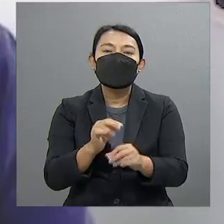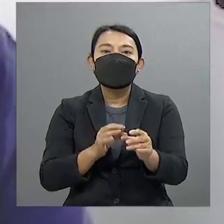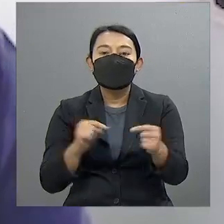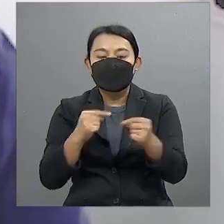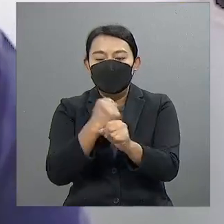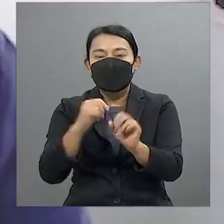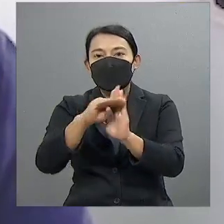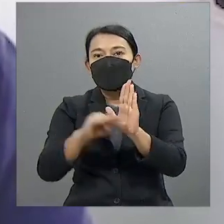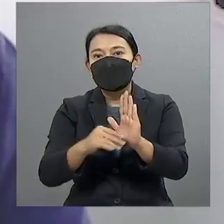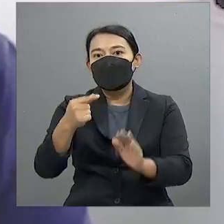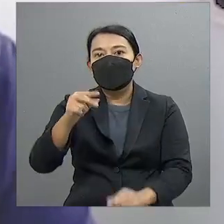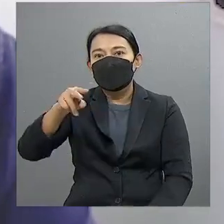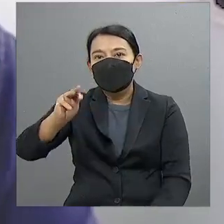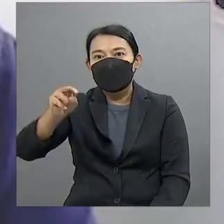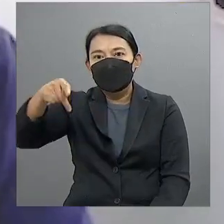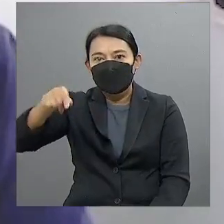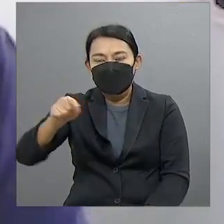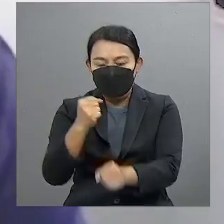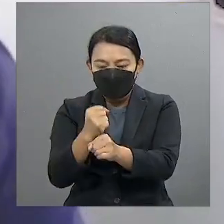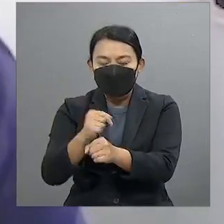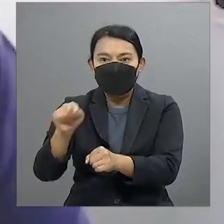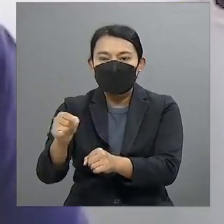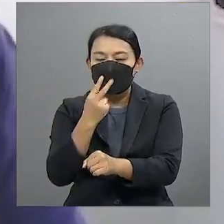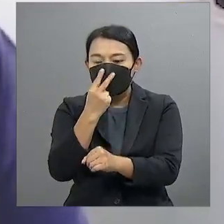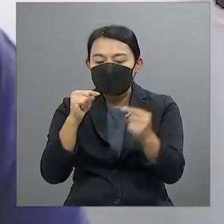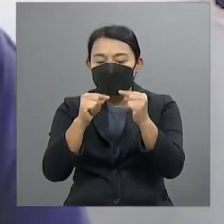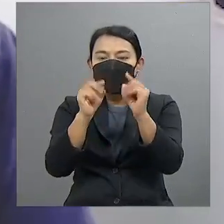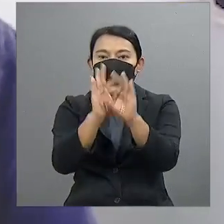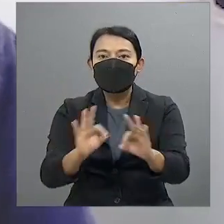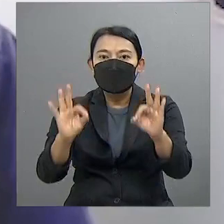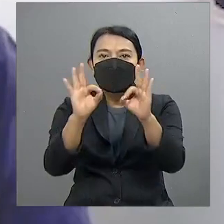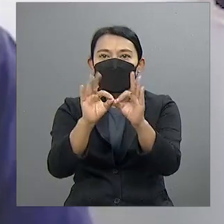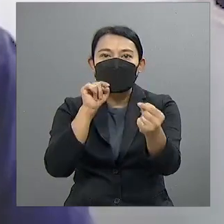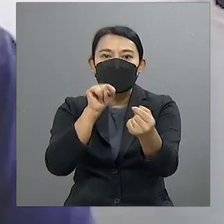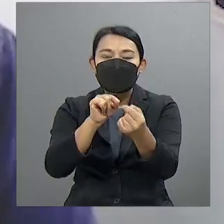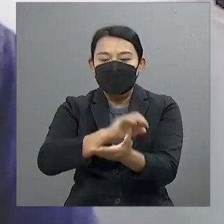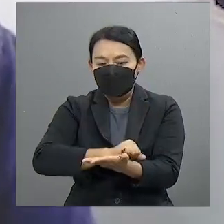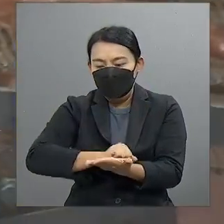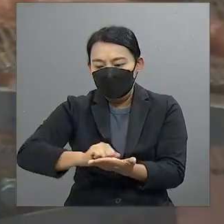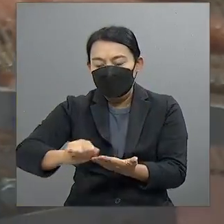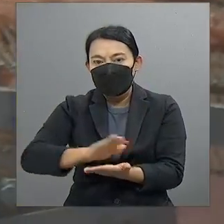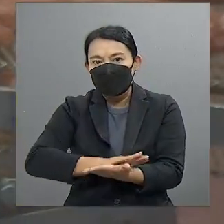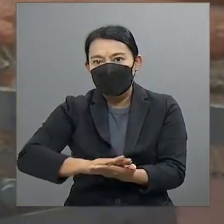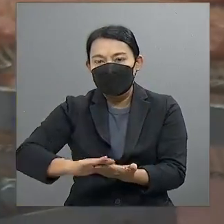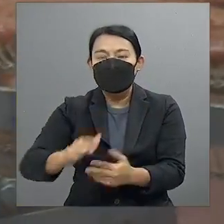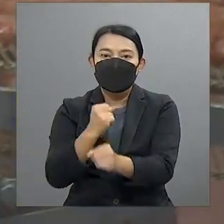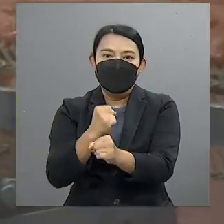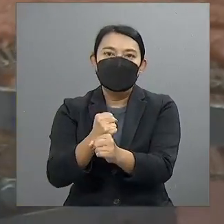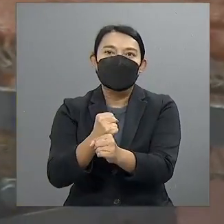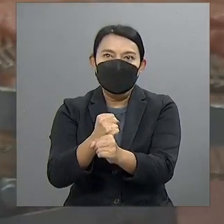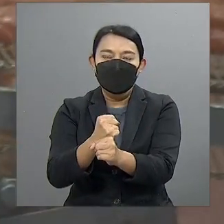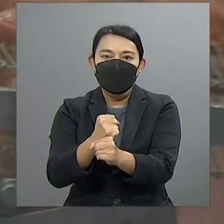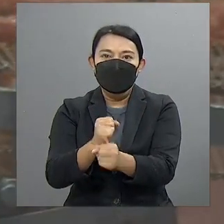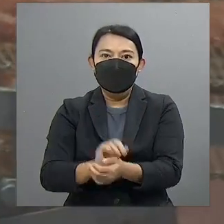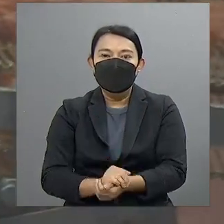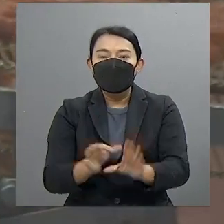การปฏิบัติในการเน้นนะครับในเรื่องของการใช้ทำสะอาดระบบสายการผลิตนะครับไม่ว่าจะเป็นอาจจะใช้ลักษณะเป็นเขาเรียกว่า